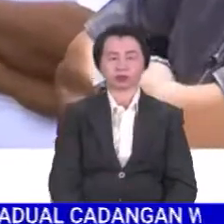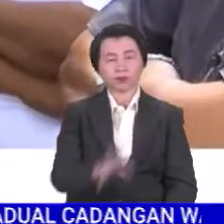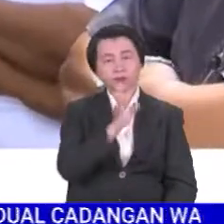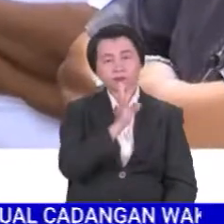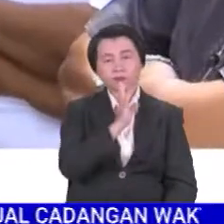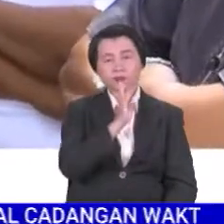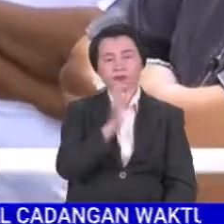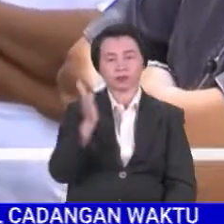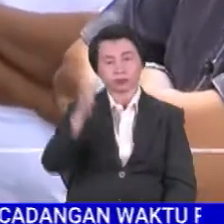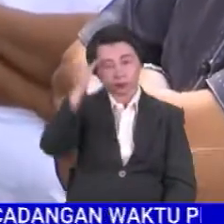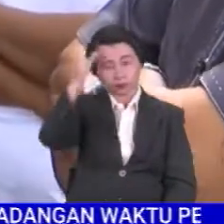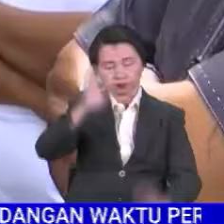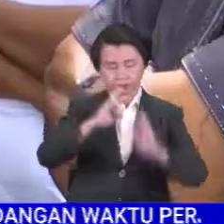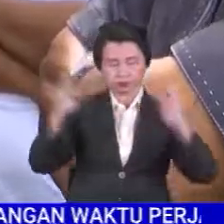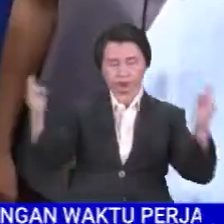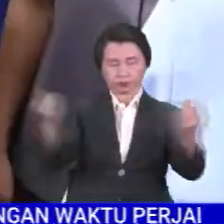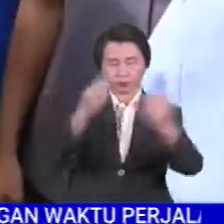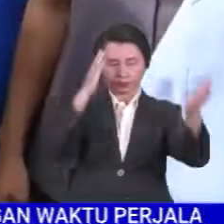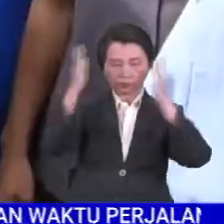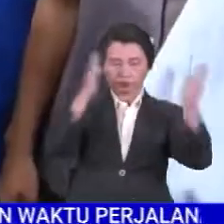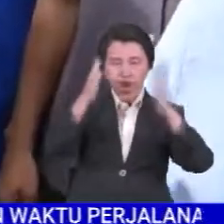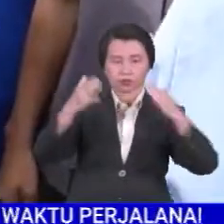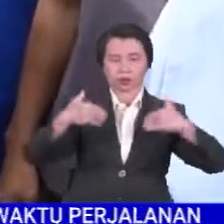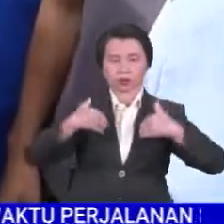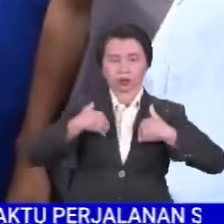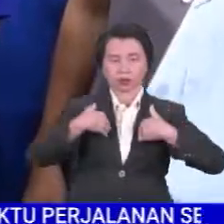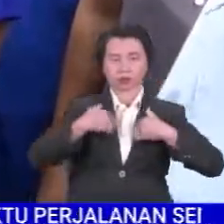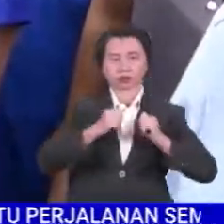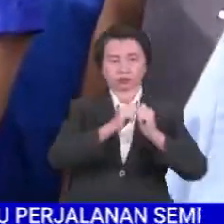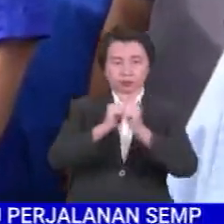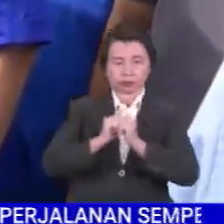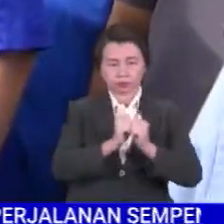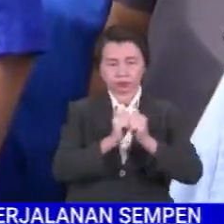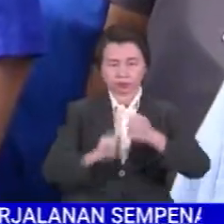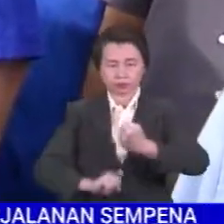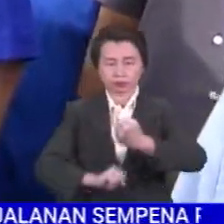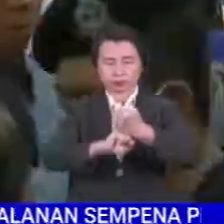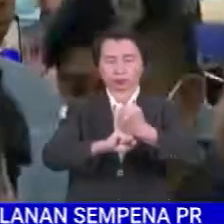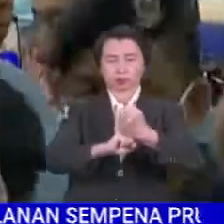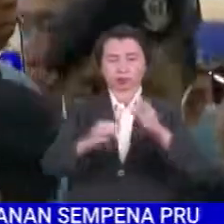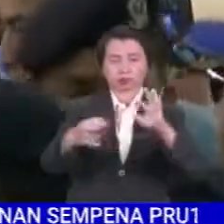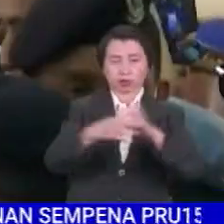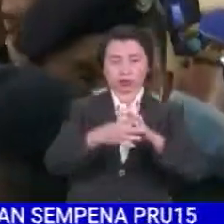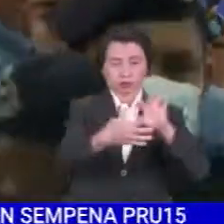Tegas beliau konsep keluarga Malaysia dalam mewujudkan kebersamaan dan sokongan